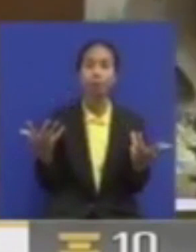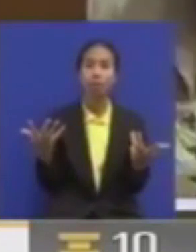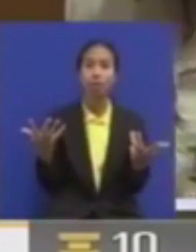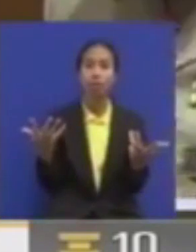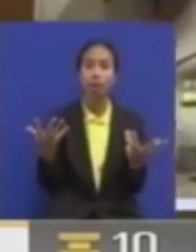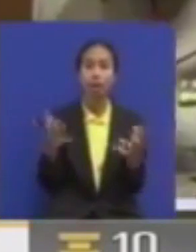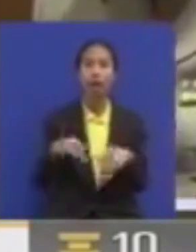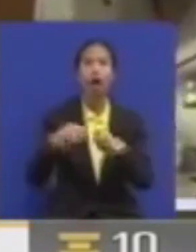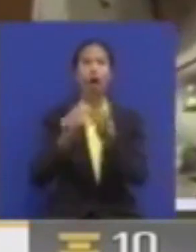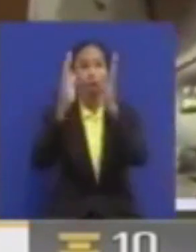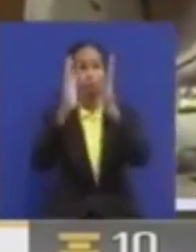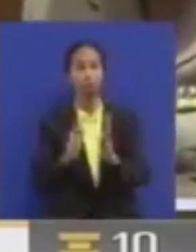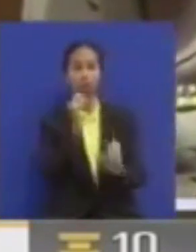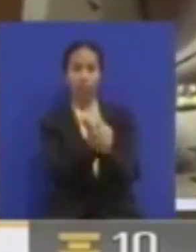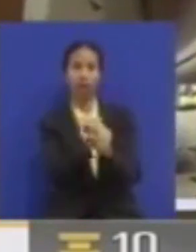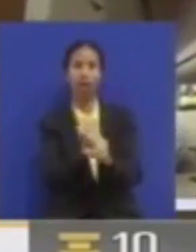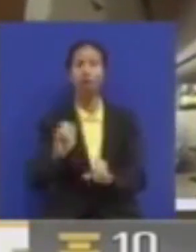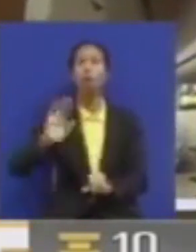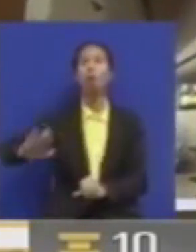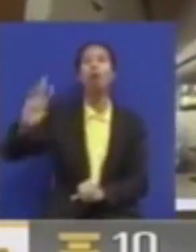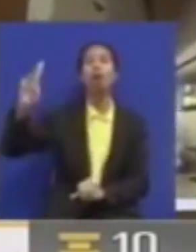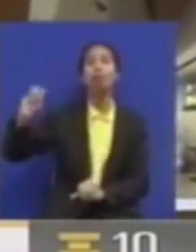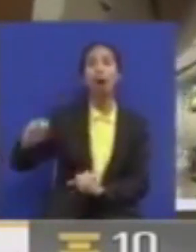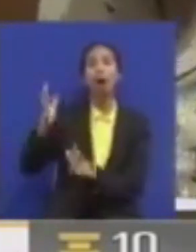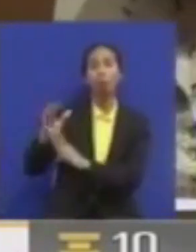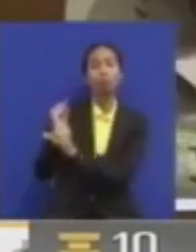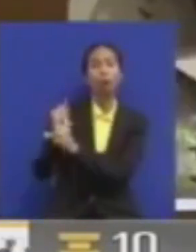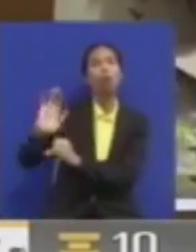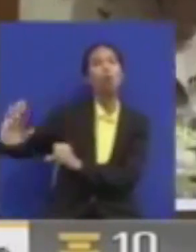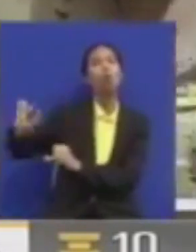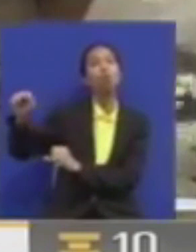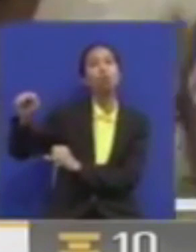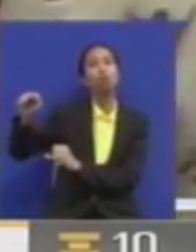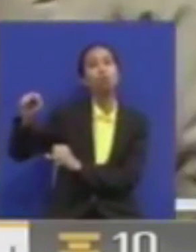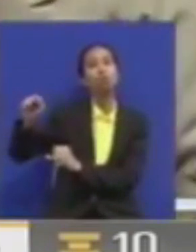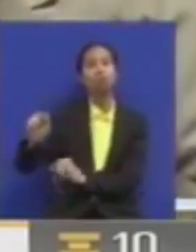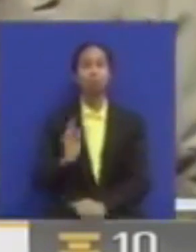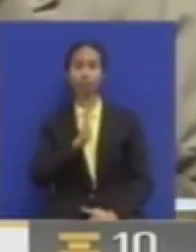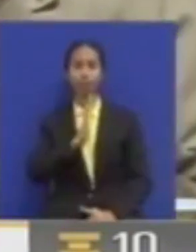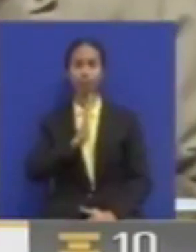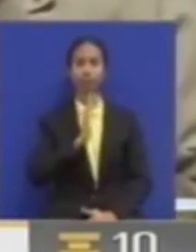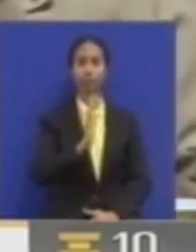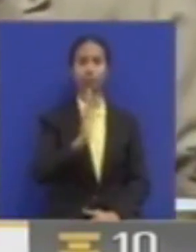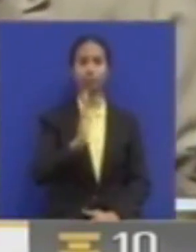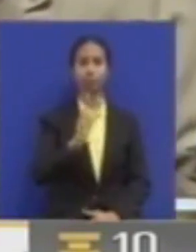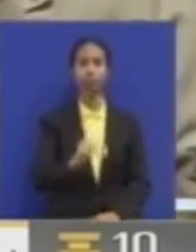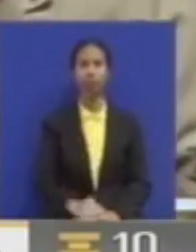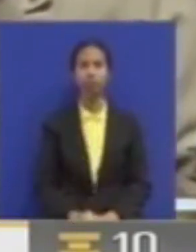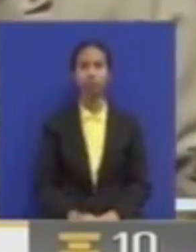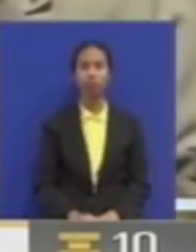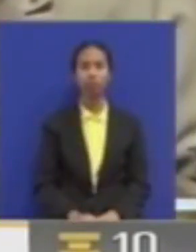ที่กลายเป็นคุณชวนหลีกภัยมาจนถึงจุดนี้เนี่ยหลายคนก็บอกว่าโอ้โหประชาธิปัตย์แบบใช้เทคนิคอะ